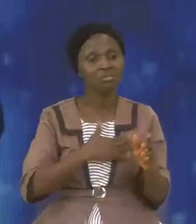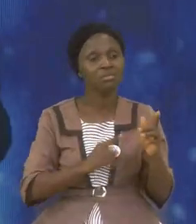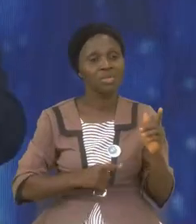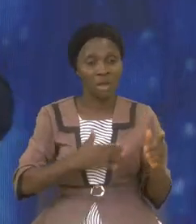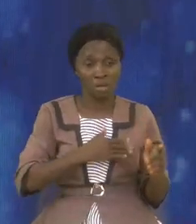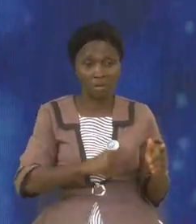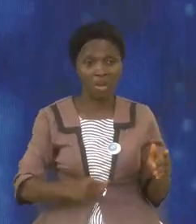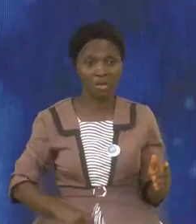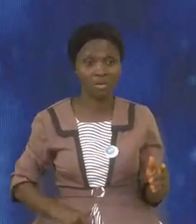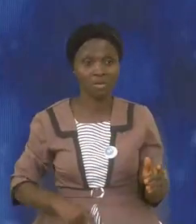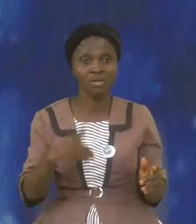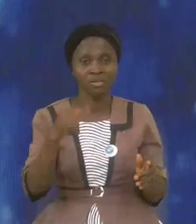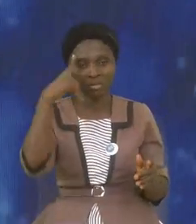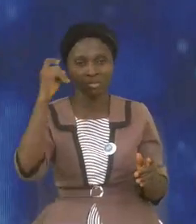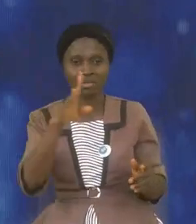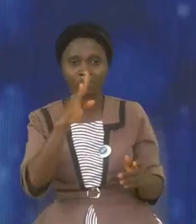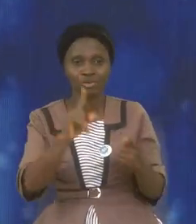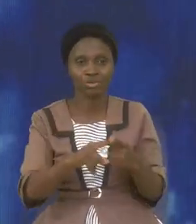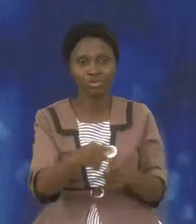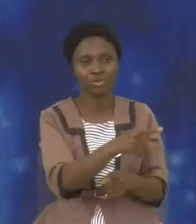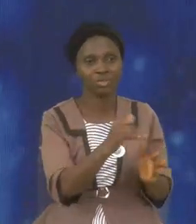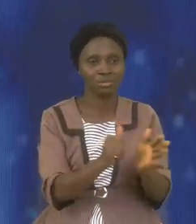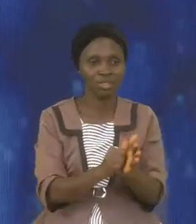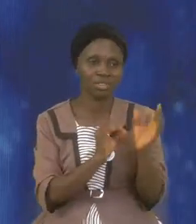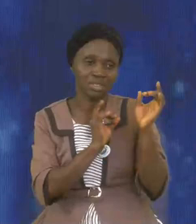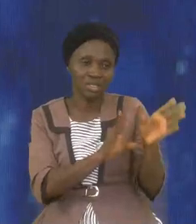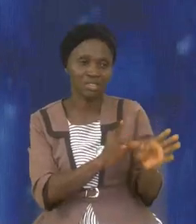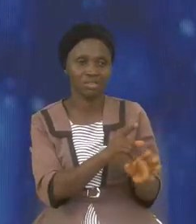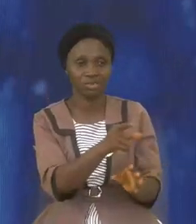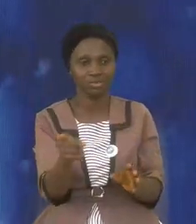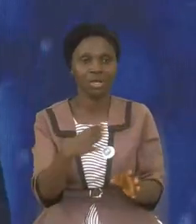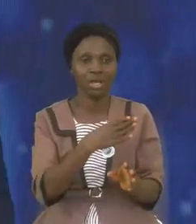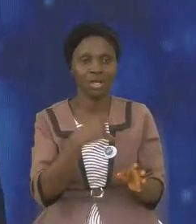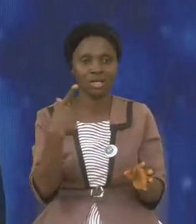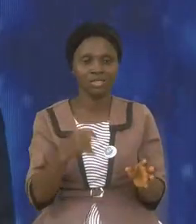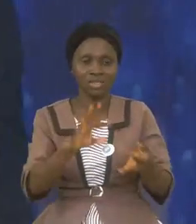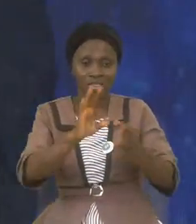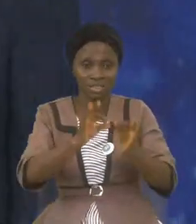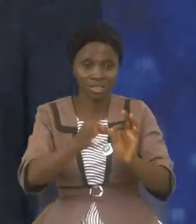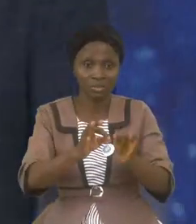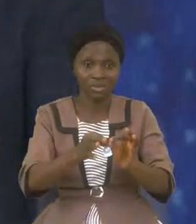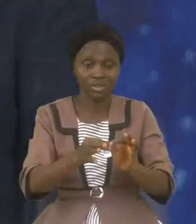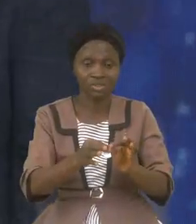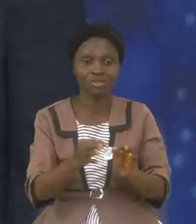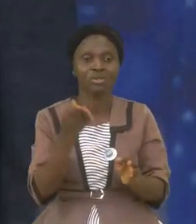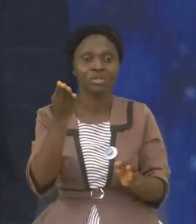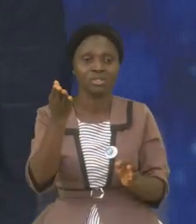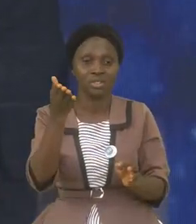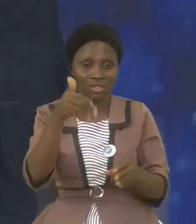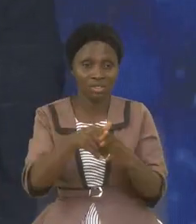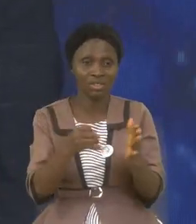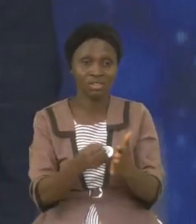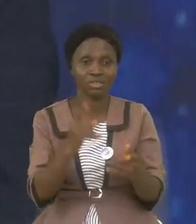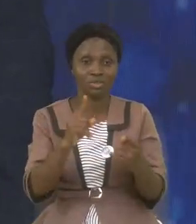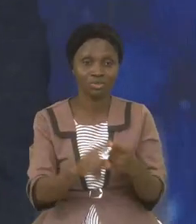répondit, Daniel lui répondit, mon seigneur, que le songe soit pour tes